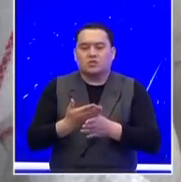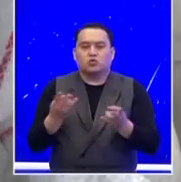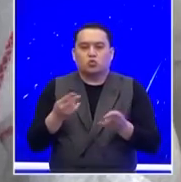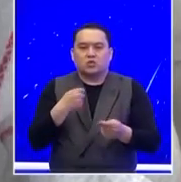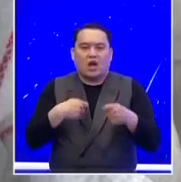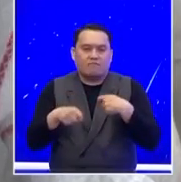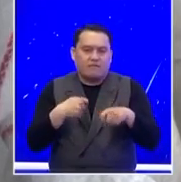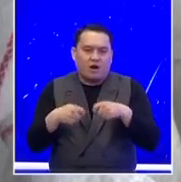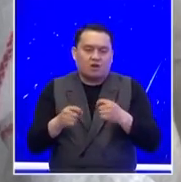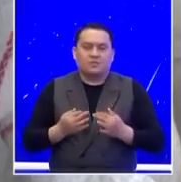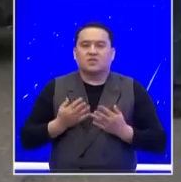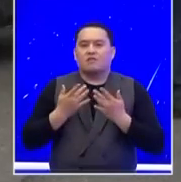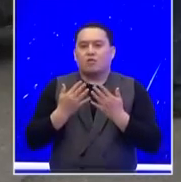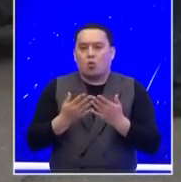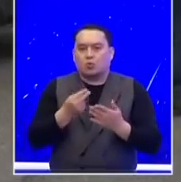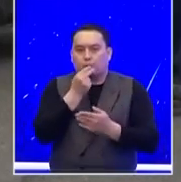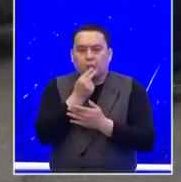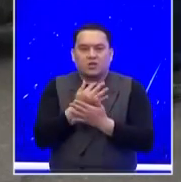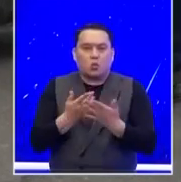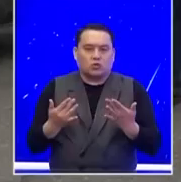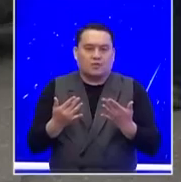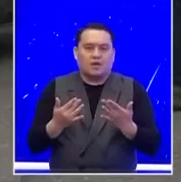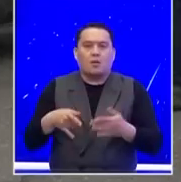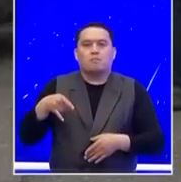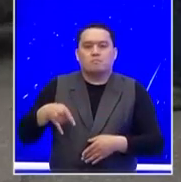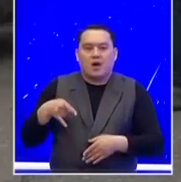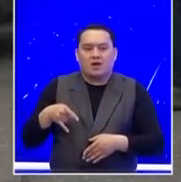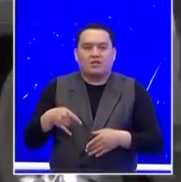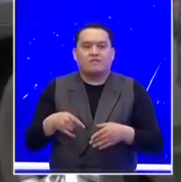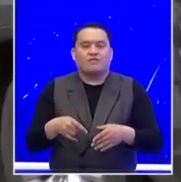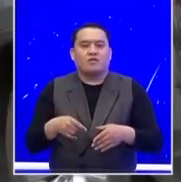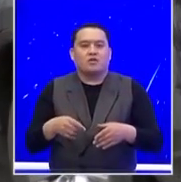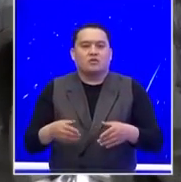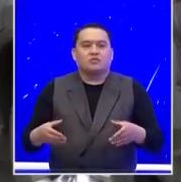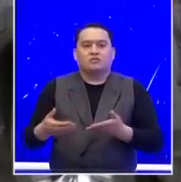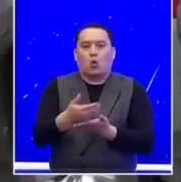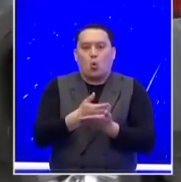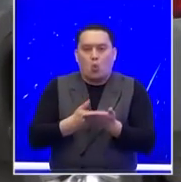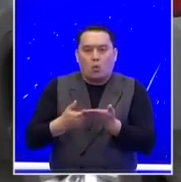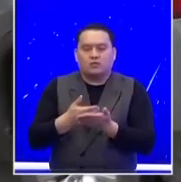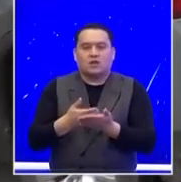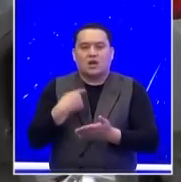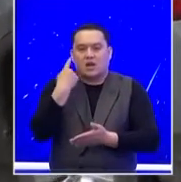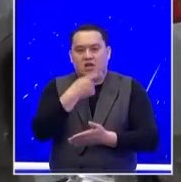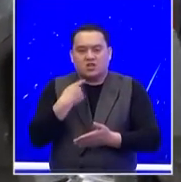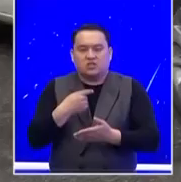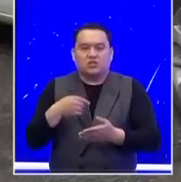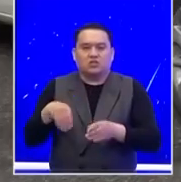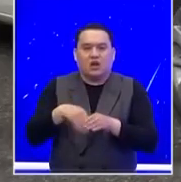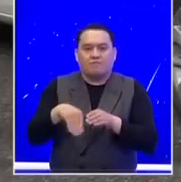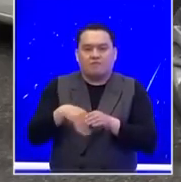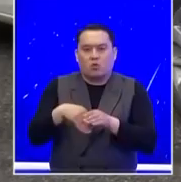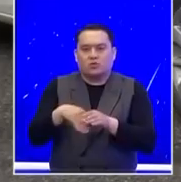товары повседневного спроса, в том числе продукты. Именно такие пакеты и сформировали добровольцы на средства, собранные из личных сбережений каждого